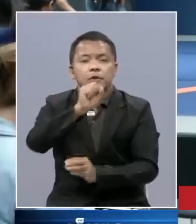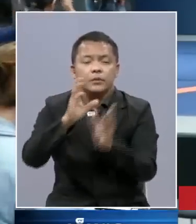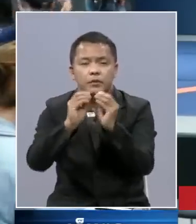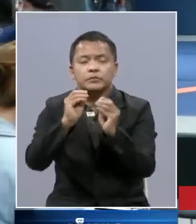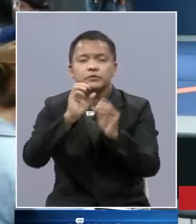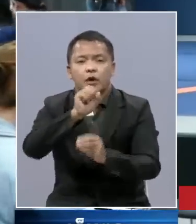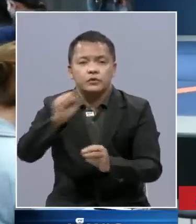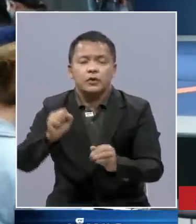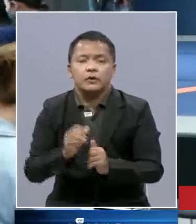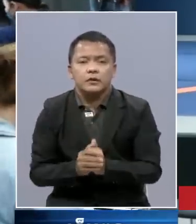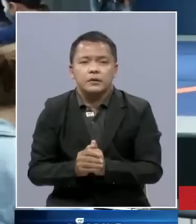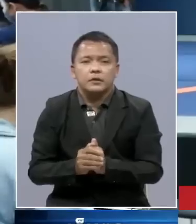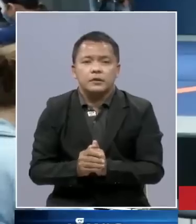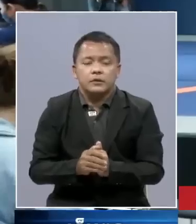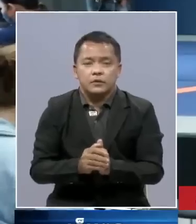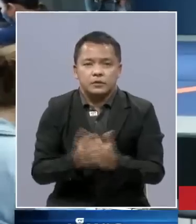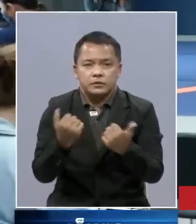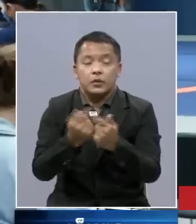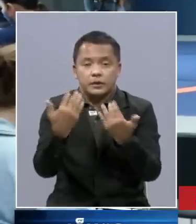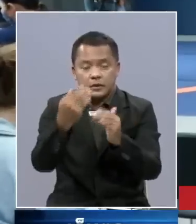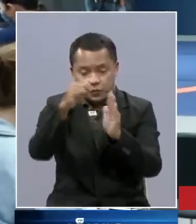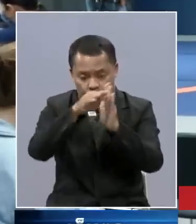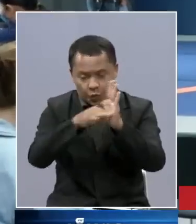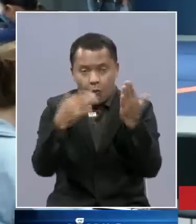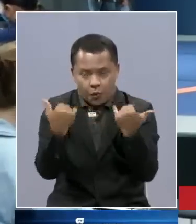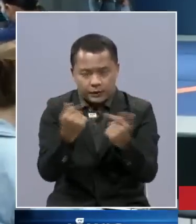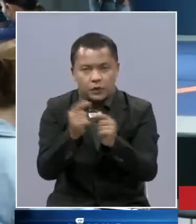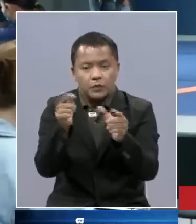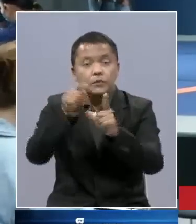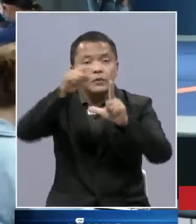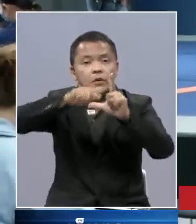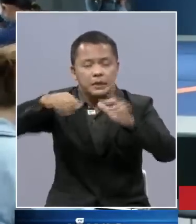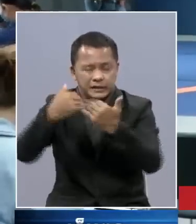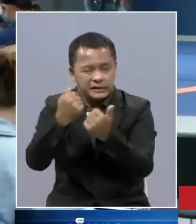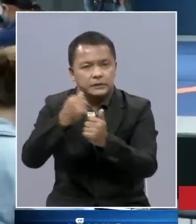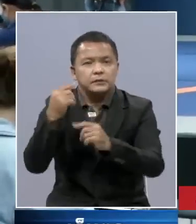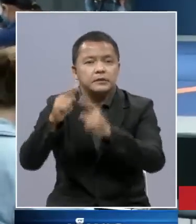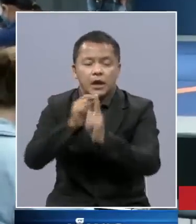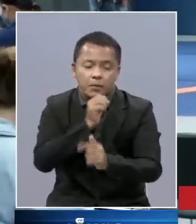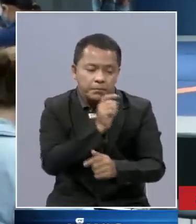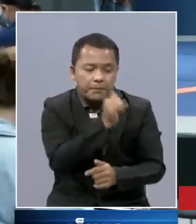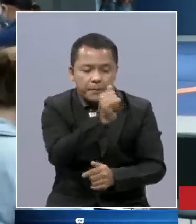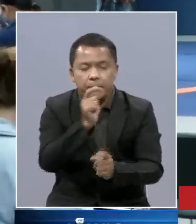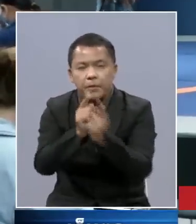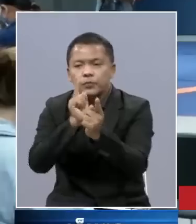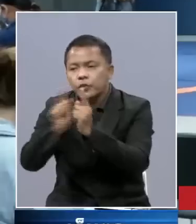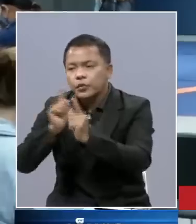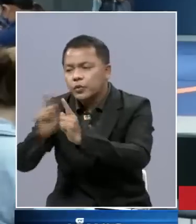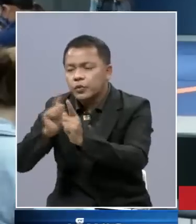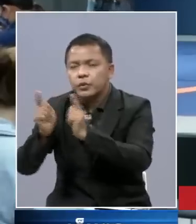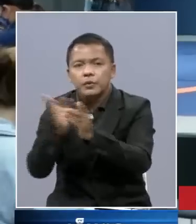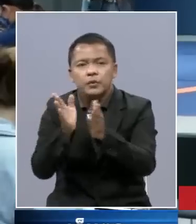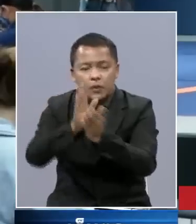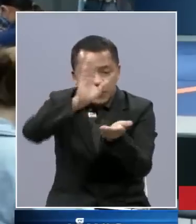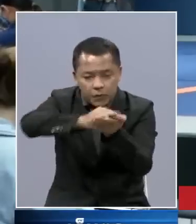คะซึ่งในเรื่องของหลังจากกระบวนการหลังจากนี้นะคะทางพรรคเก้าไกลเองก็จะมีการเดินสายพูดคุยเจรจาเพื่อที่จะนำม